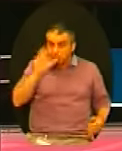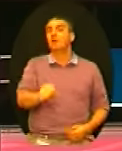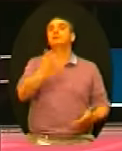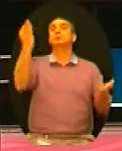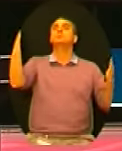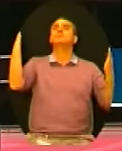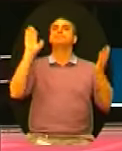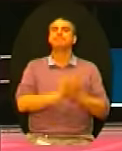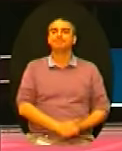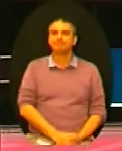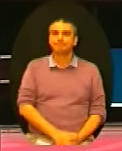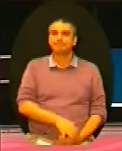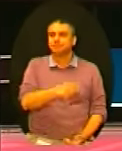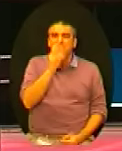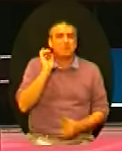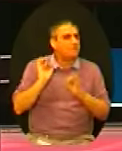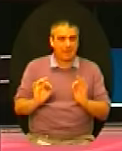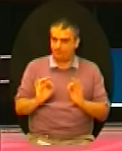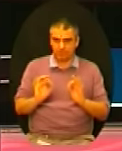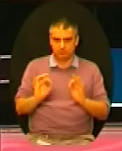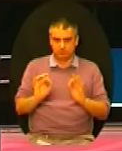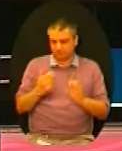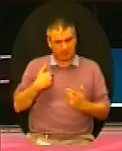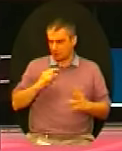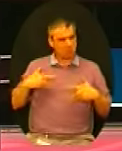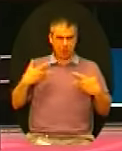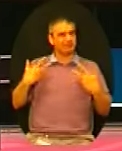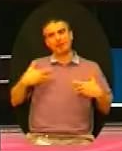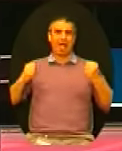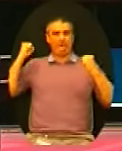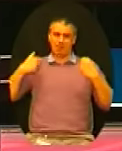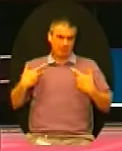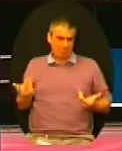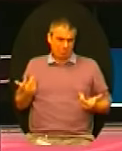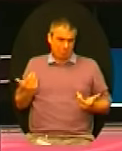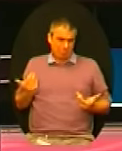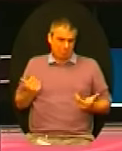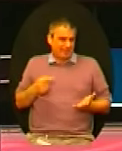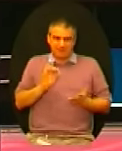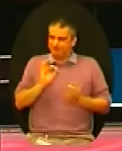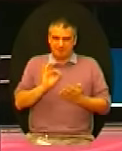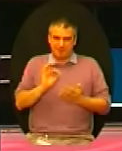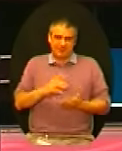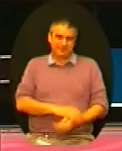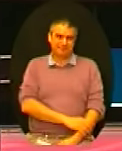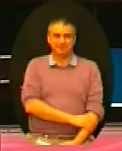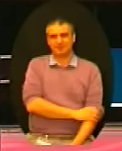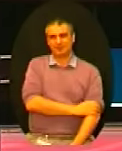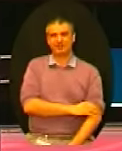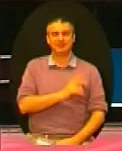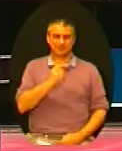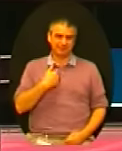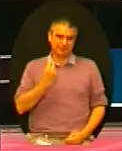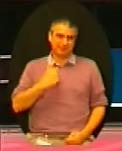אותו. וזה באמת, אני לא, אין בי שמחה לעד היום, כי באמת זה לא, זה באיזשהו מקום. יש